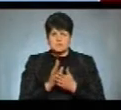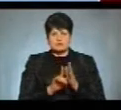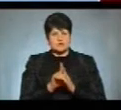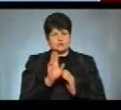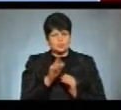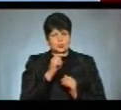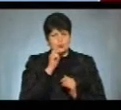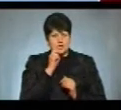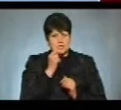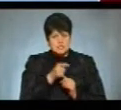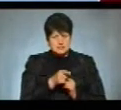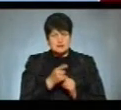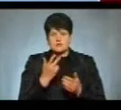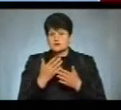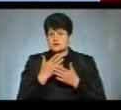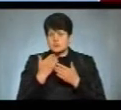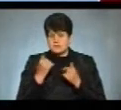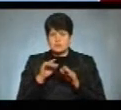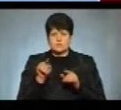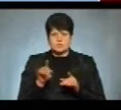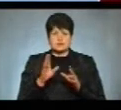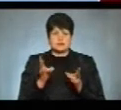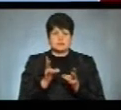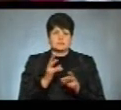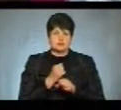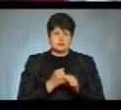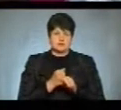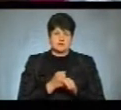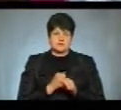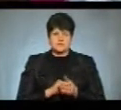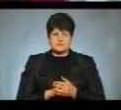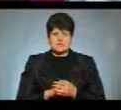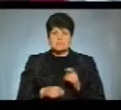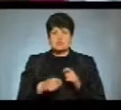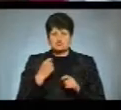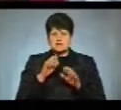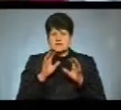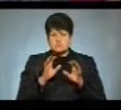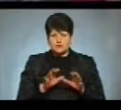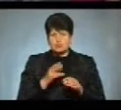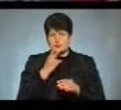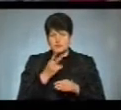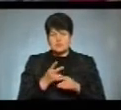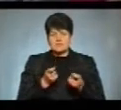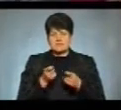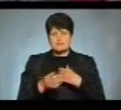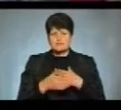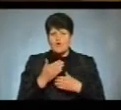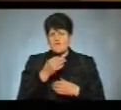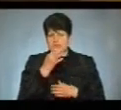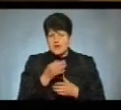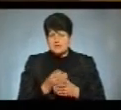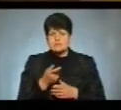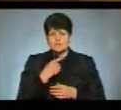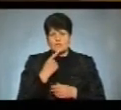українською. Якщо української версії сайту немає, її слід буде розробити. За порушення закону передбачено адміністративну відповідальність, розповідає один із